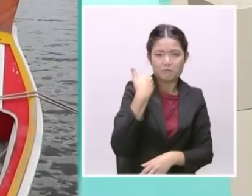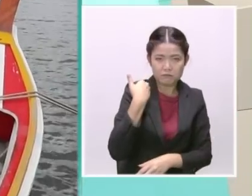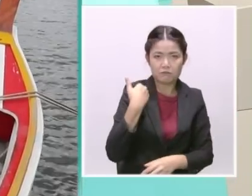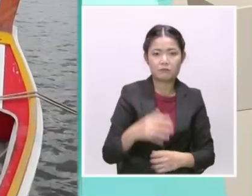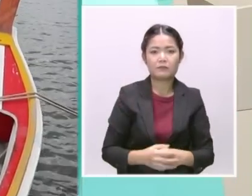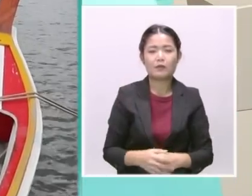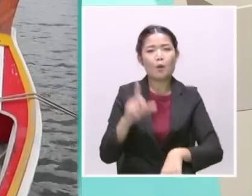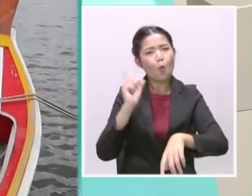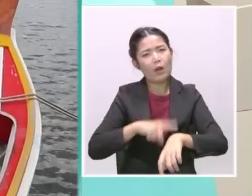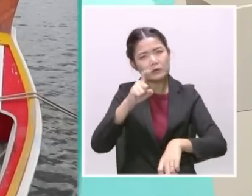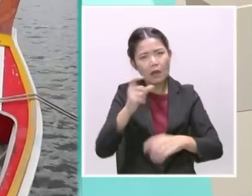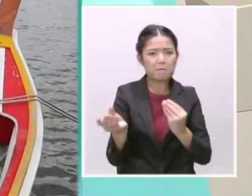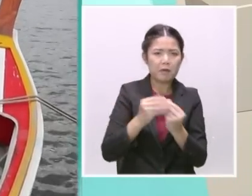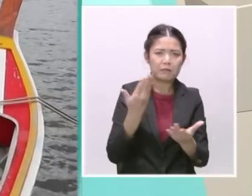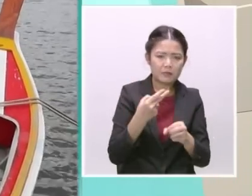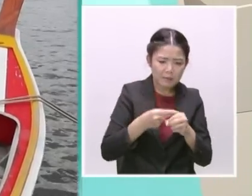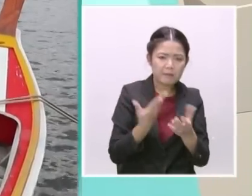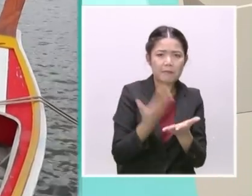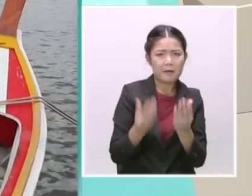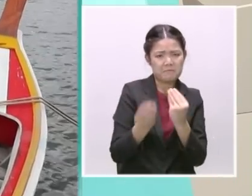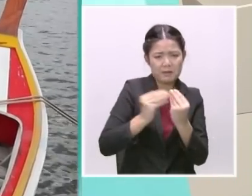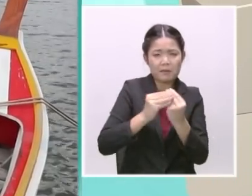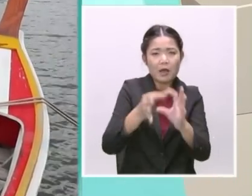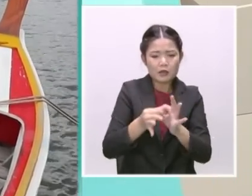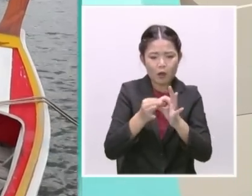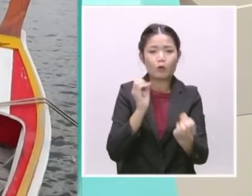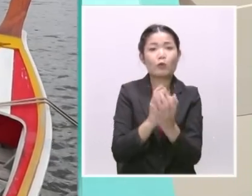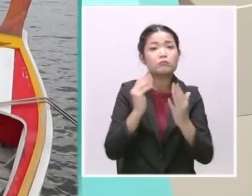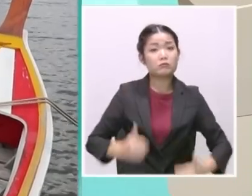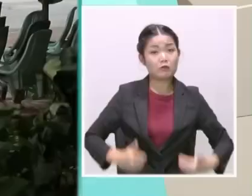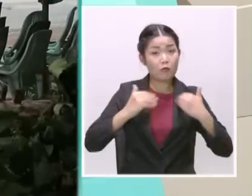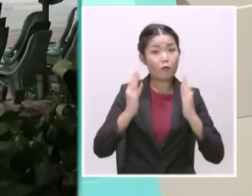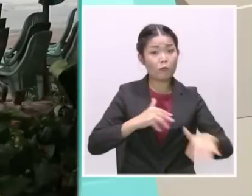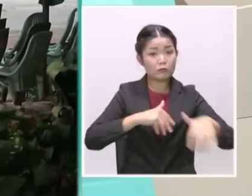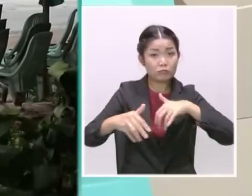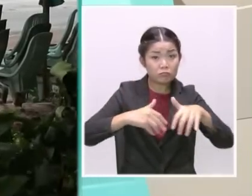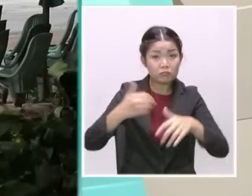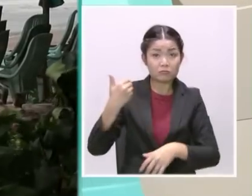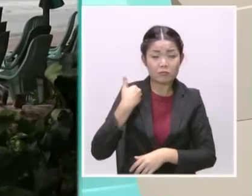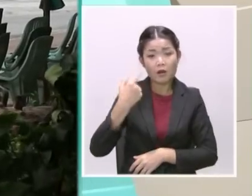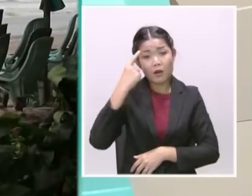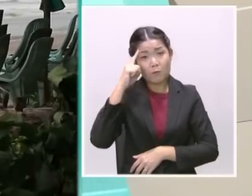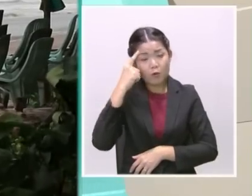รอเสยเวลามากข้นทกอย่างกกลบไปกั rotary กัอาจาร์